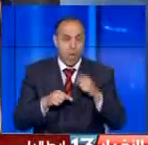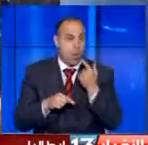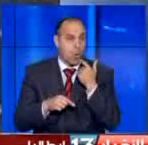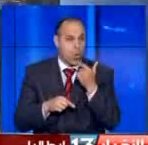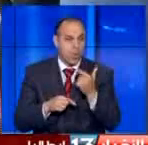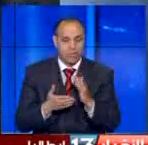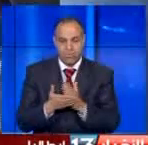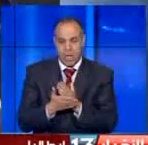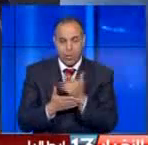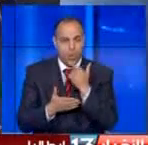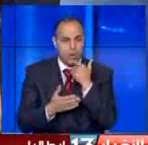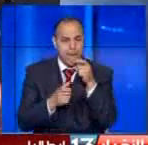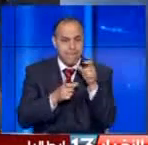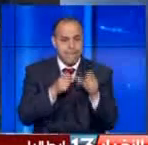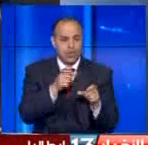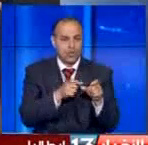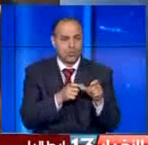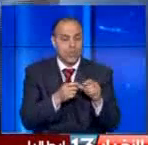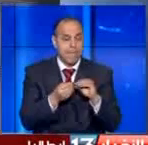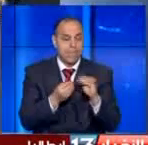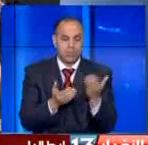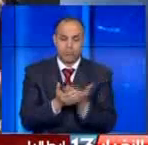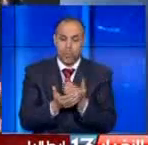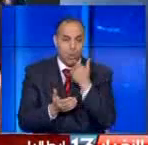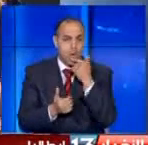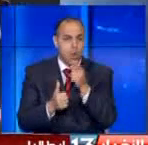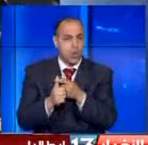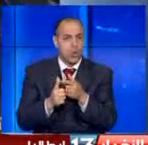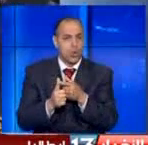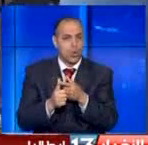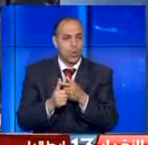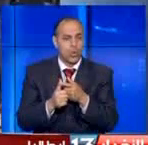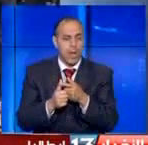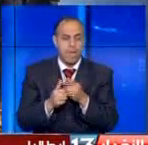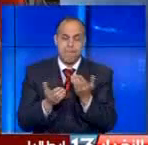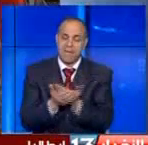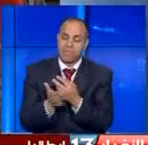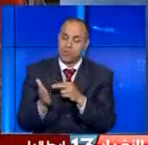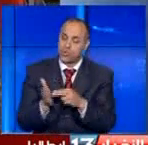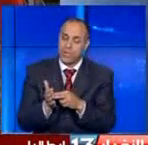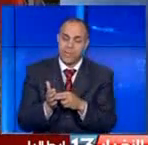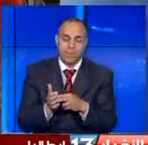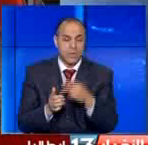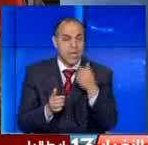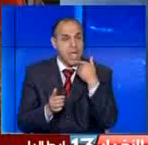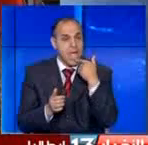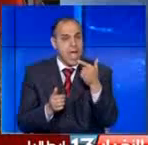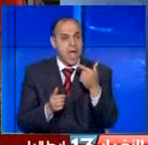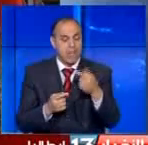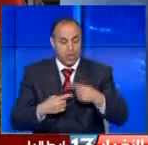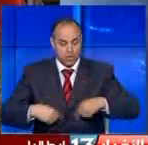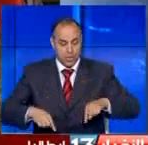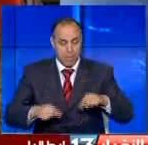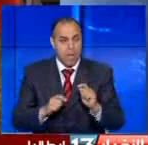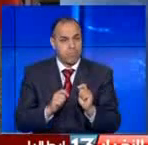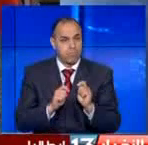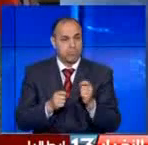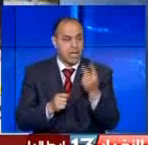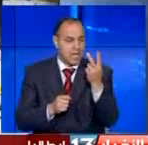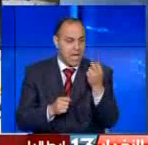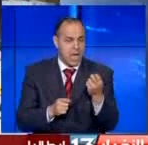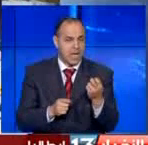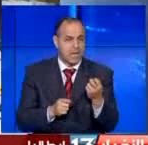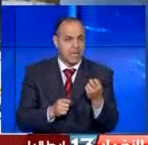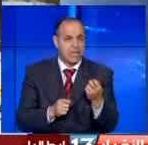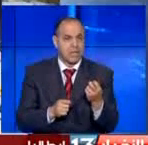أن تهيمن عليه مجموعة من القضايا وفي مقدمتها الملف السوري. وستمنح هذه القمة التي تستمر يومين في